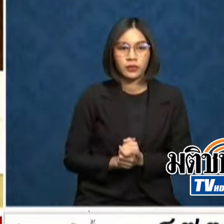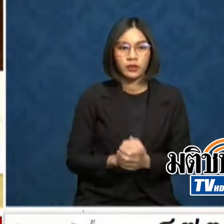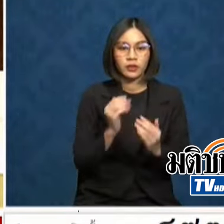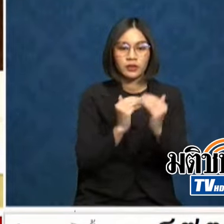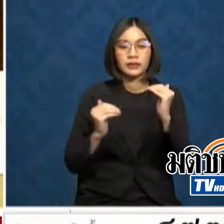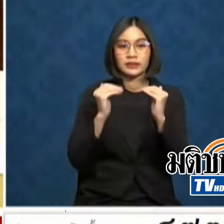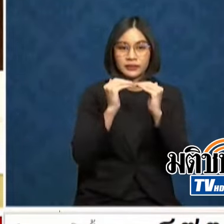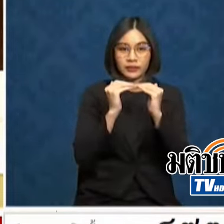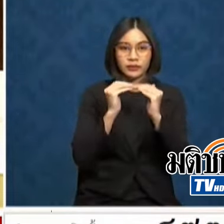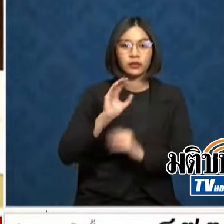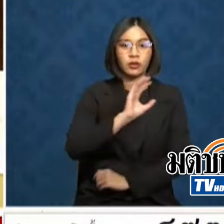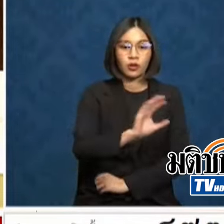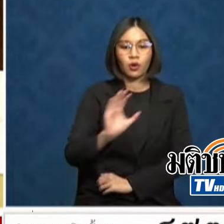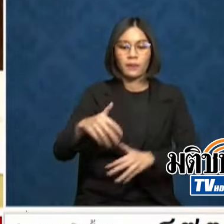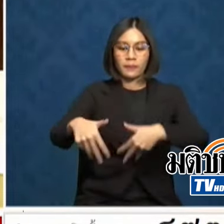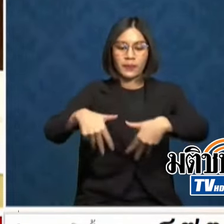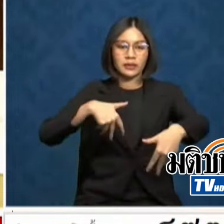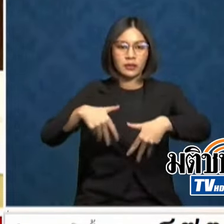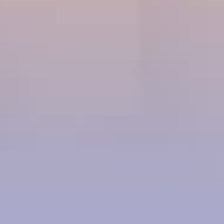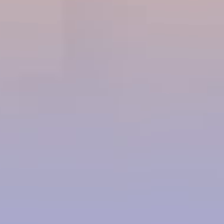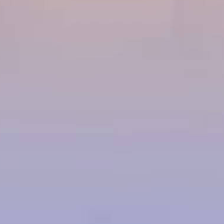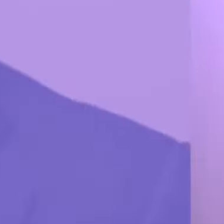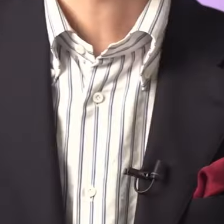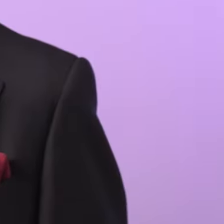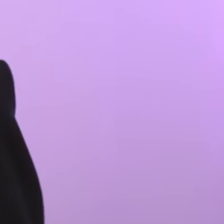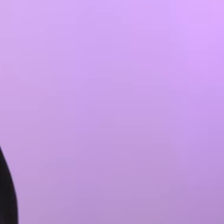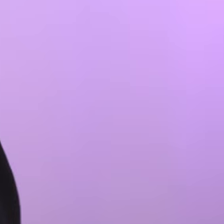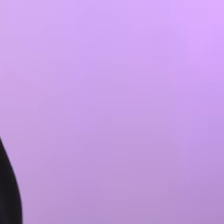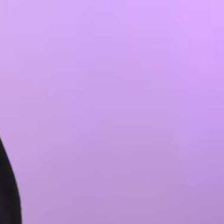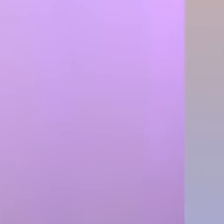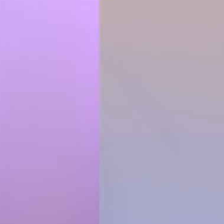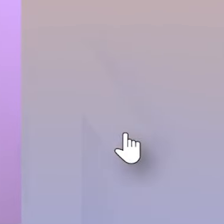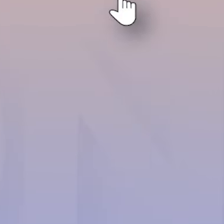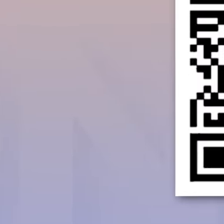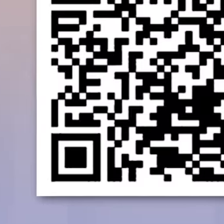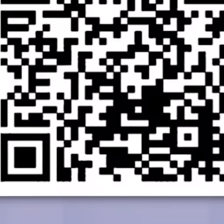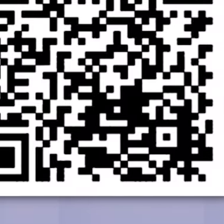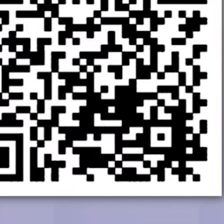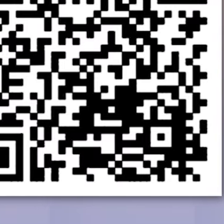สิทธิของพี่น้องประชาชนครับขอบคุณครับ ดูคลิปจบแล้วฝากกด